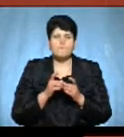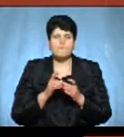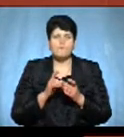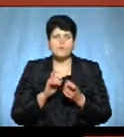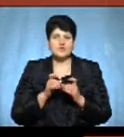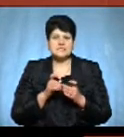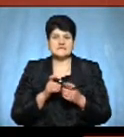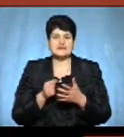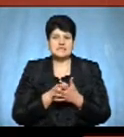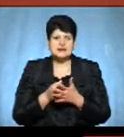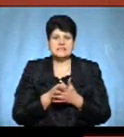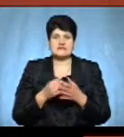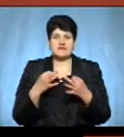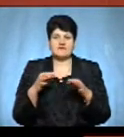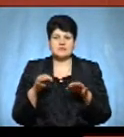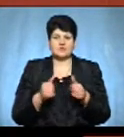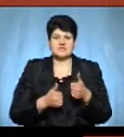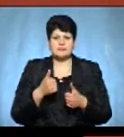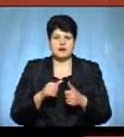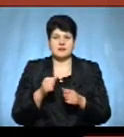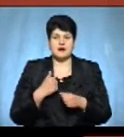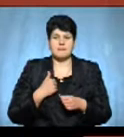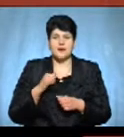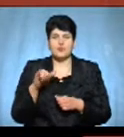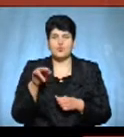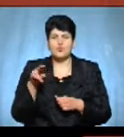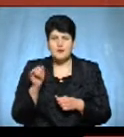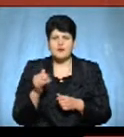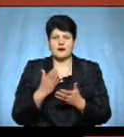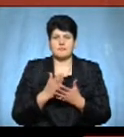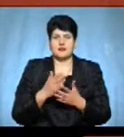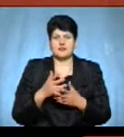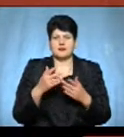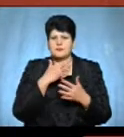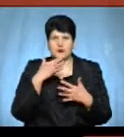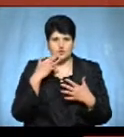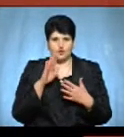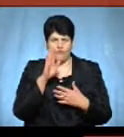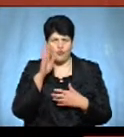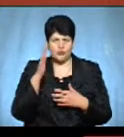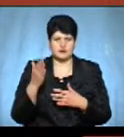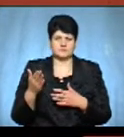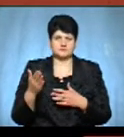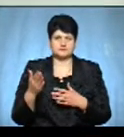наших визвольних змагань, армія УПА, якої навіть було набагато більше ворогів. Це один агресор